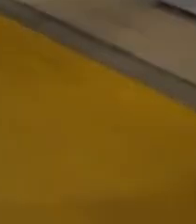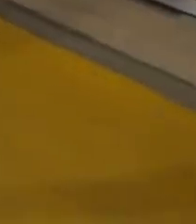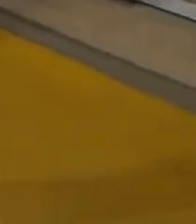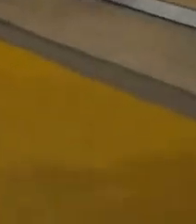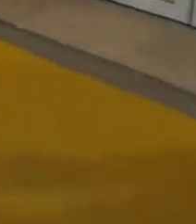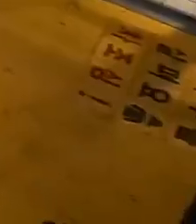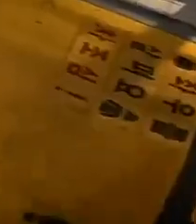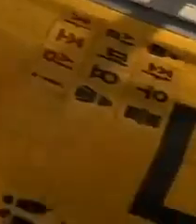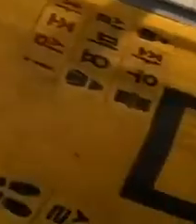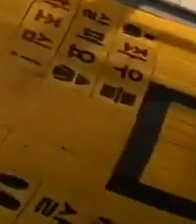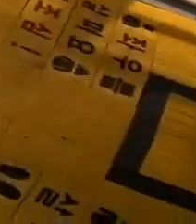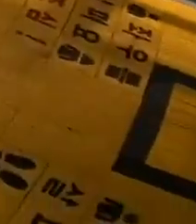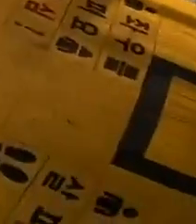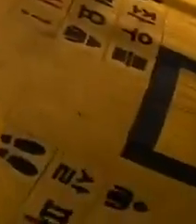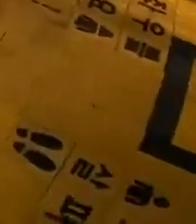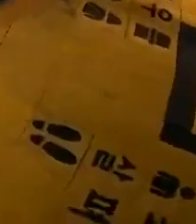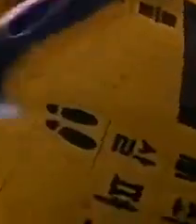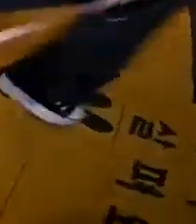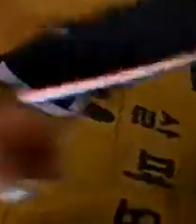출발